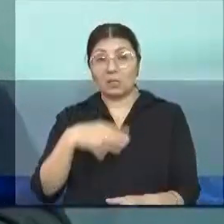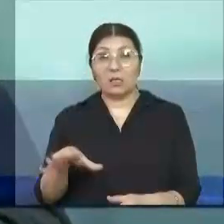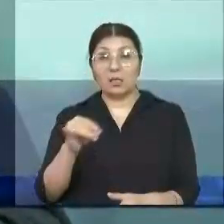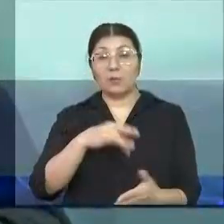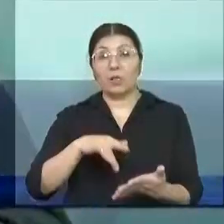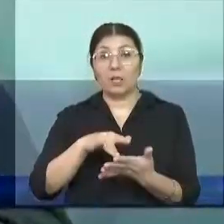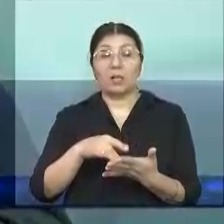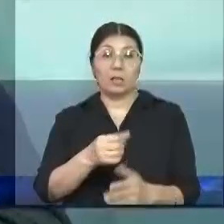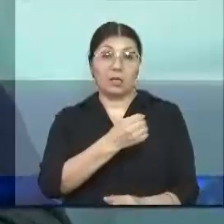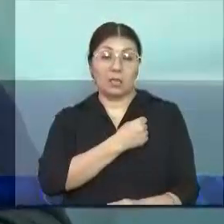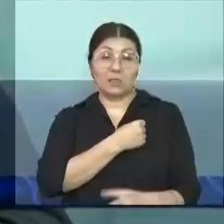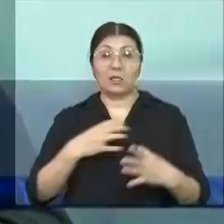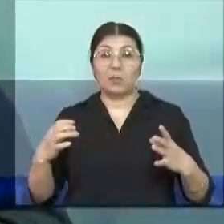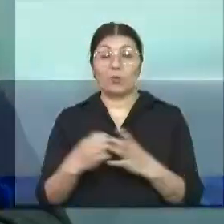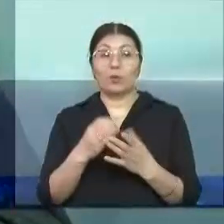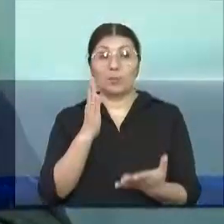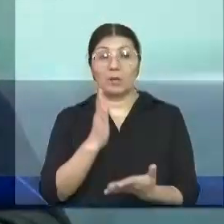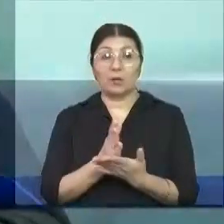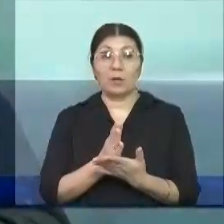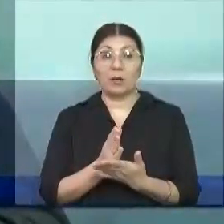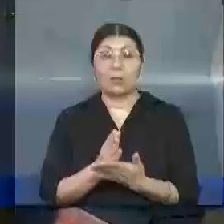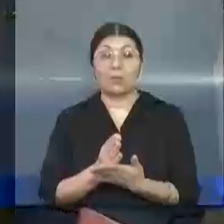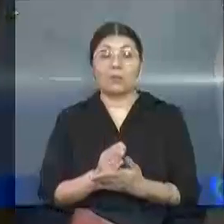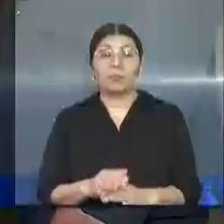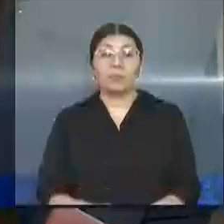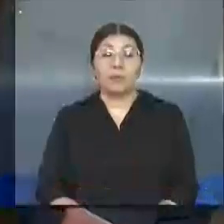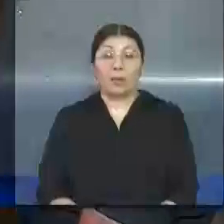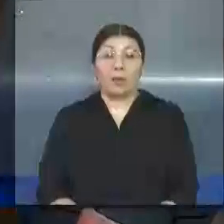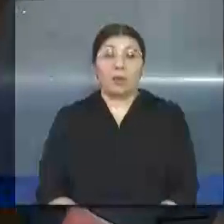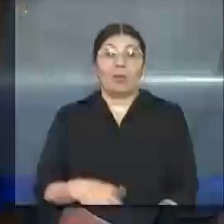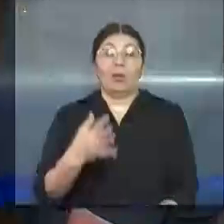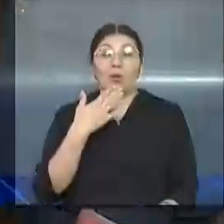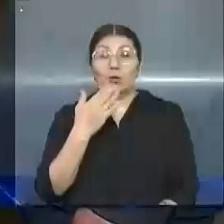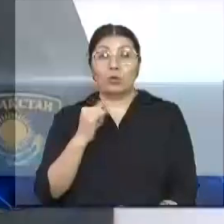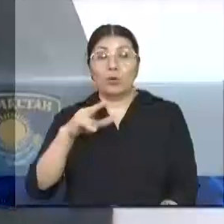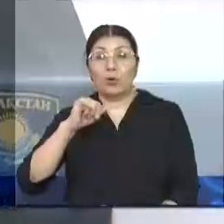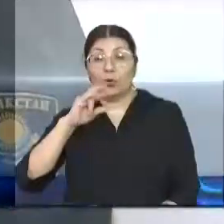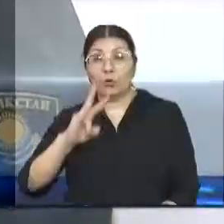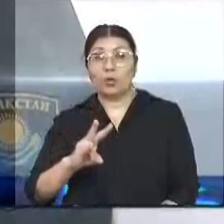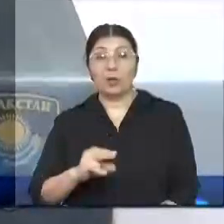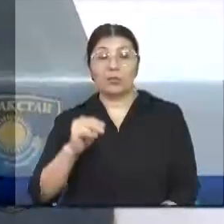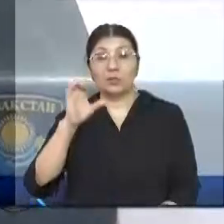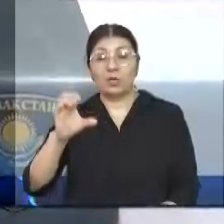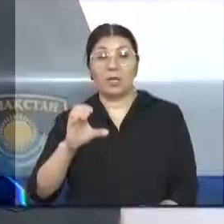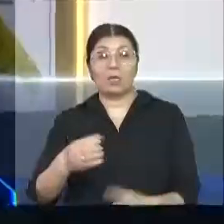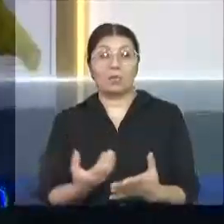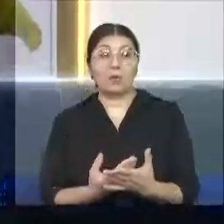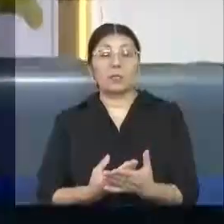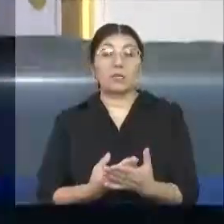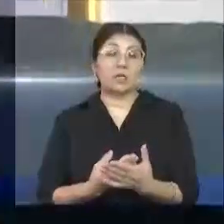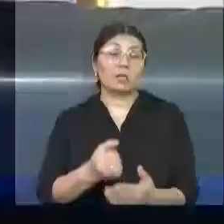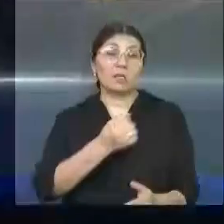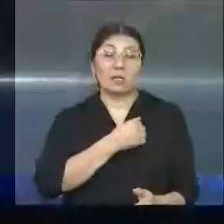бар, соларға тағайындалған бойынша жібереміз. Сонымен қатар ұлттық ұлан мен төтенше жағдайлар қызметіне сарбаздар жіберу